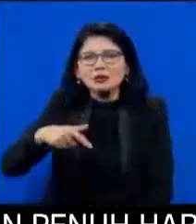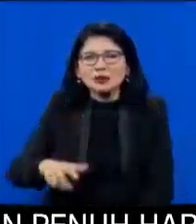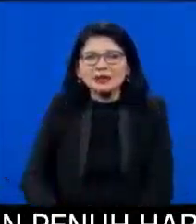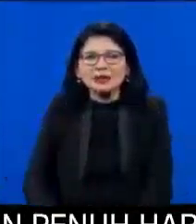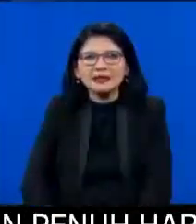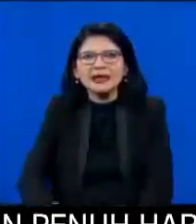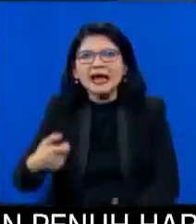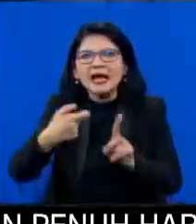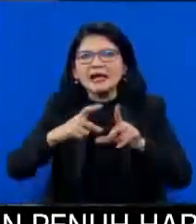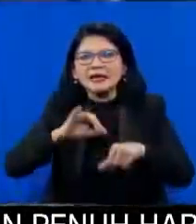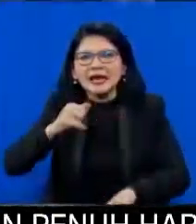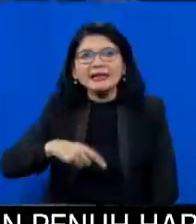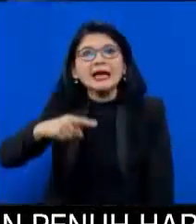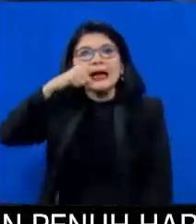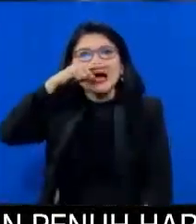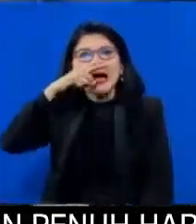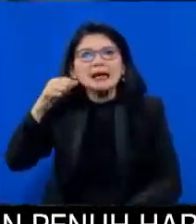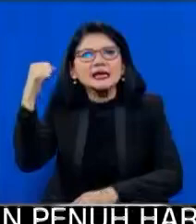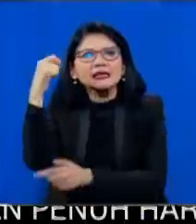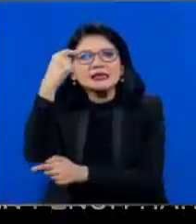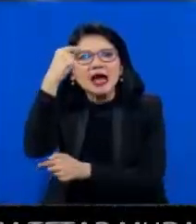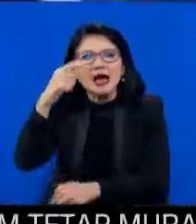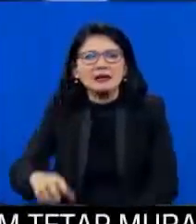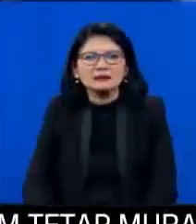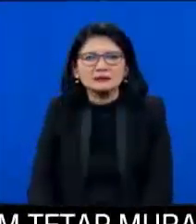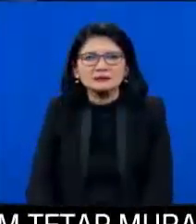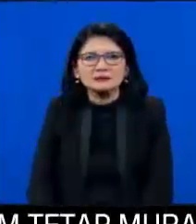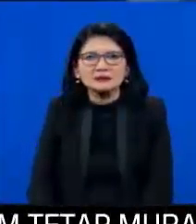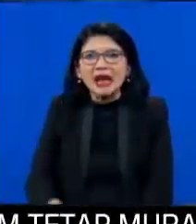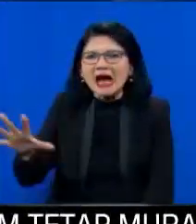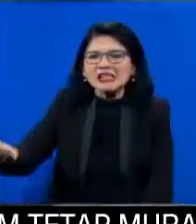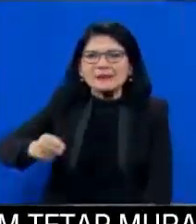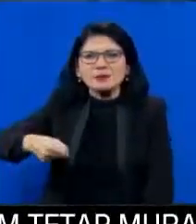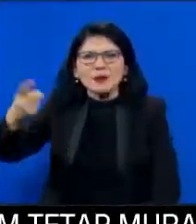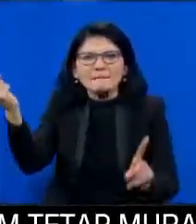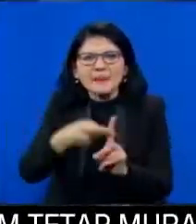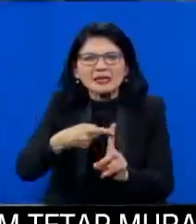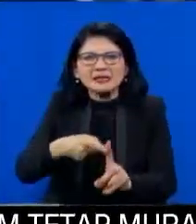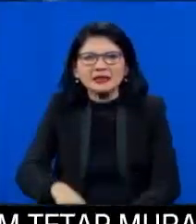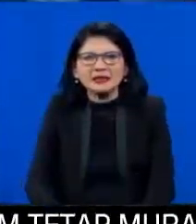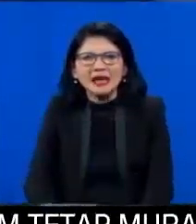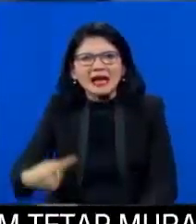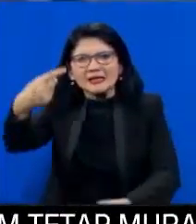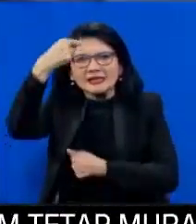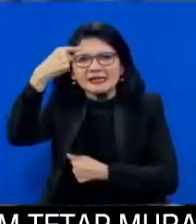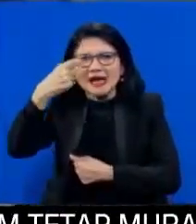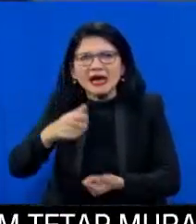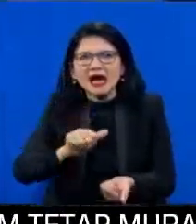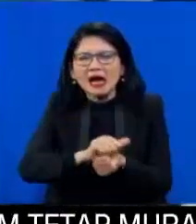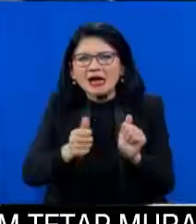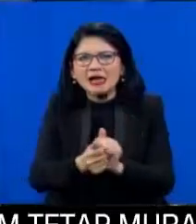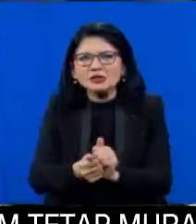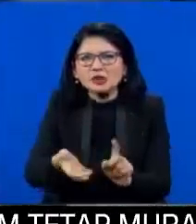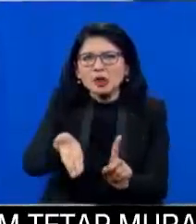Kiai Mukhtar Mukti, ayah dari MSAT. Jemput paksa terhadap MSAT tersangka kasus pencabulan ini